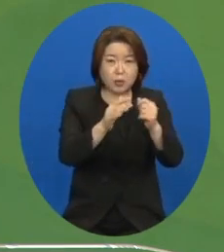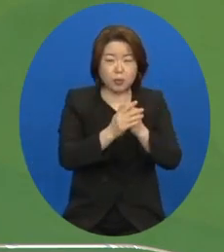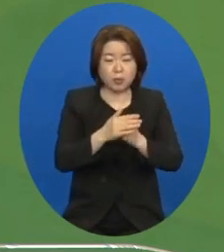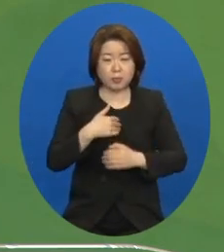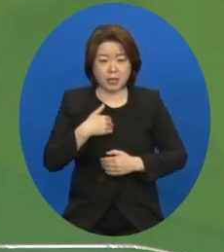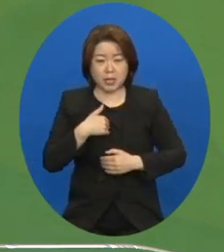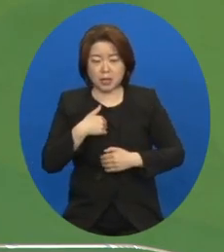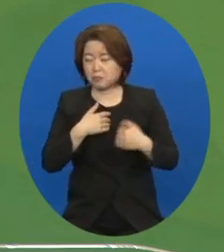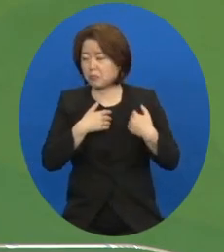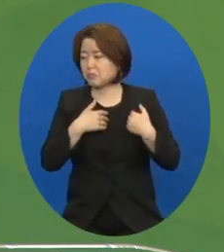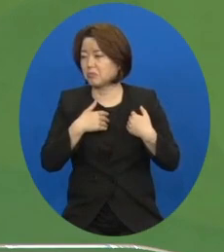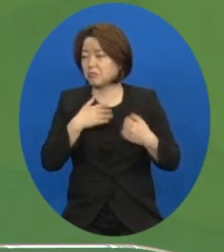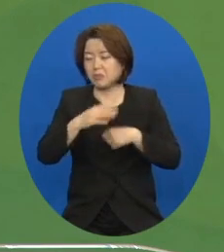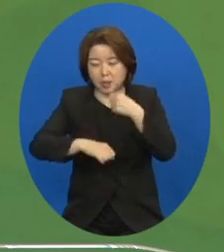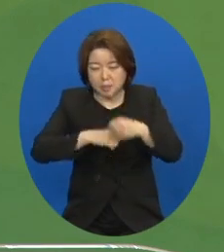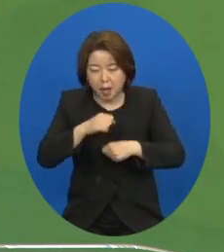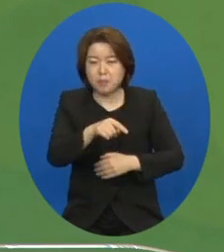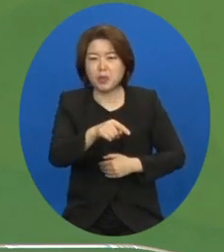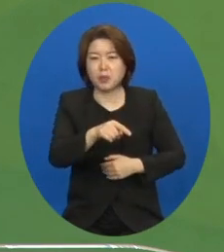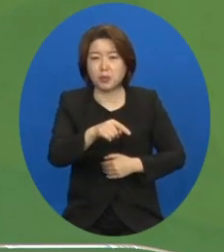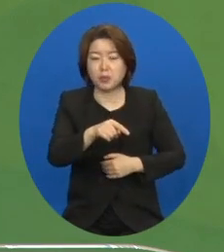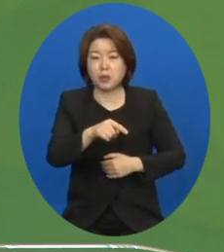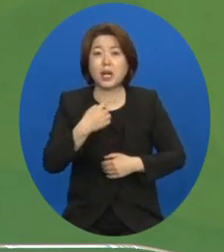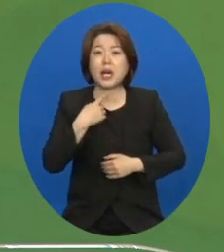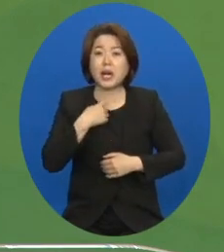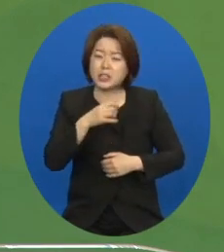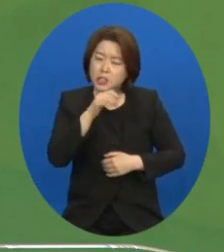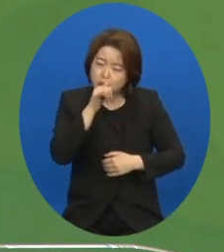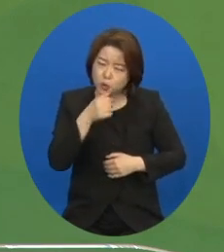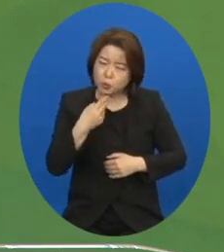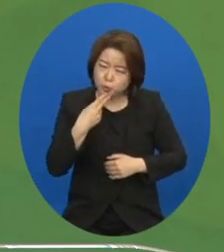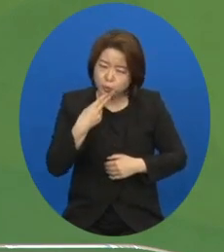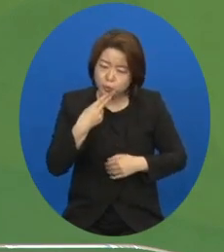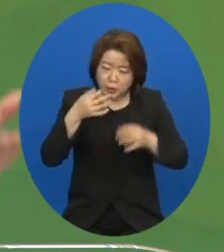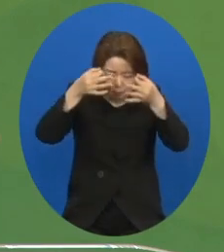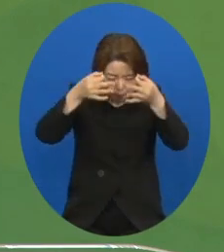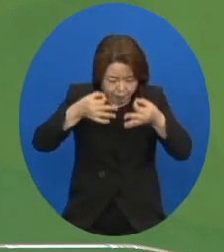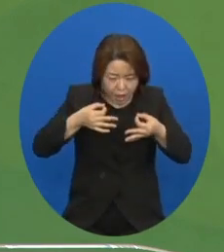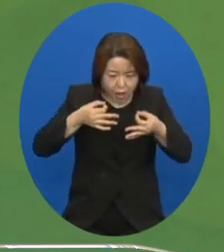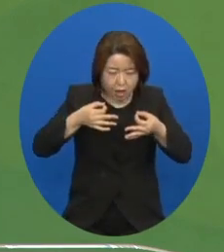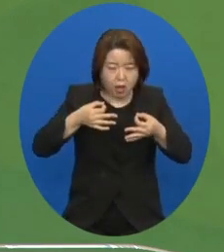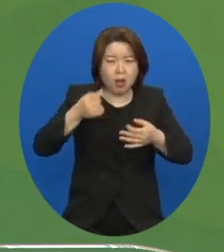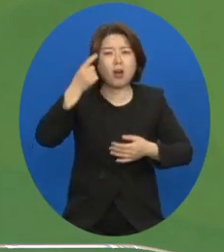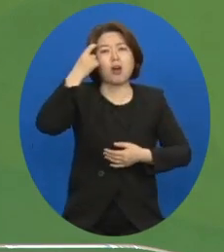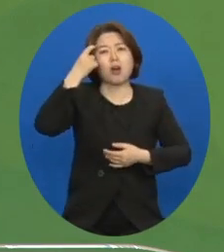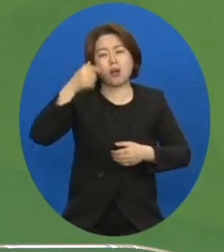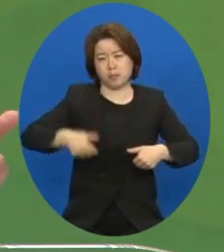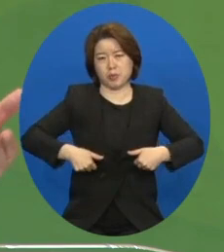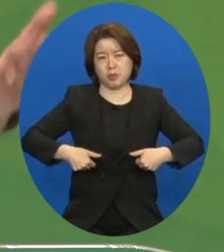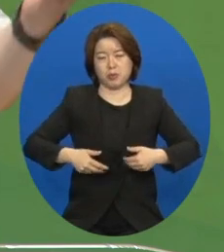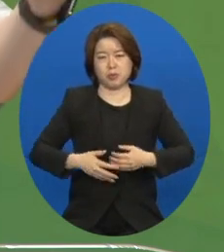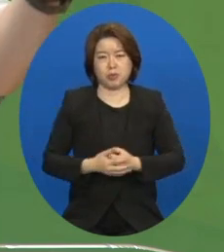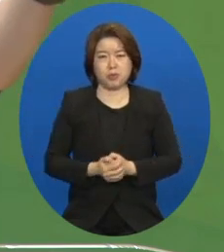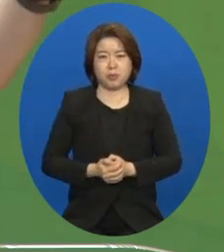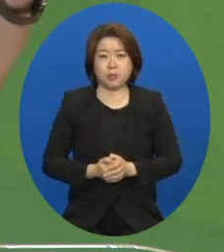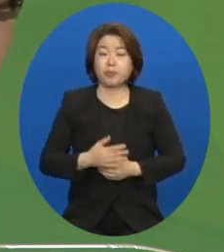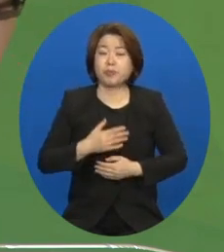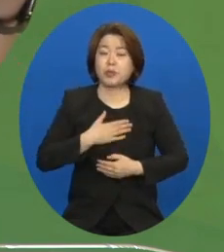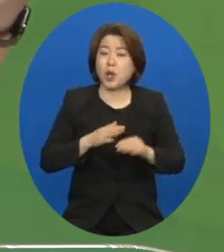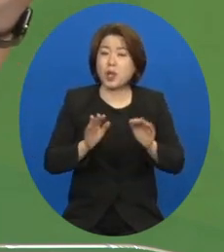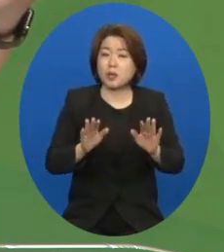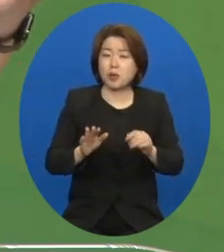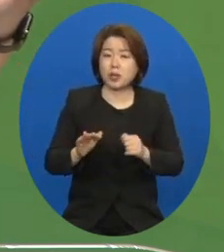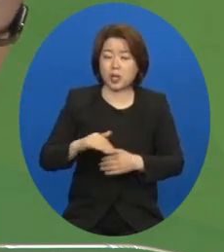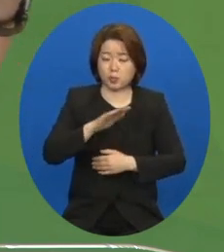그렇게 내 마음대로 그렇게 했던 일은 없나? 여러분 돌아봐야 돼요. 저는 이번에